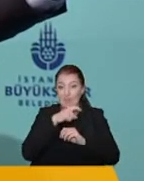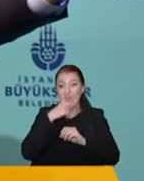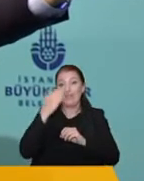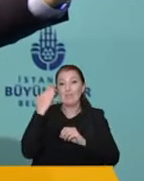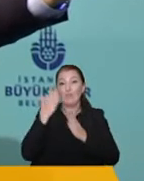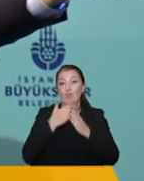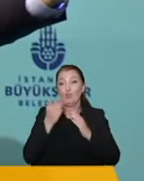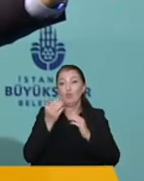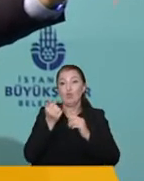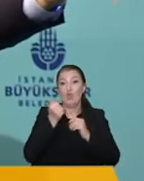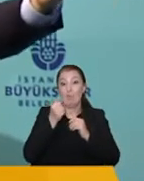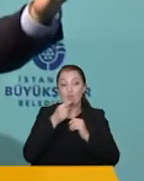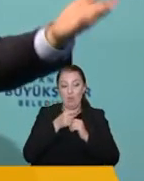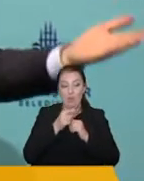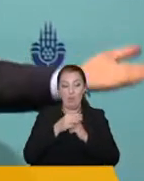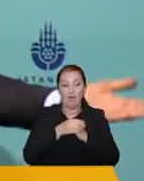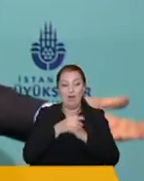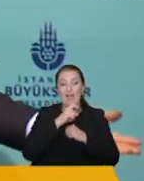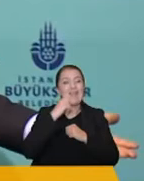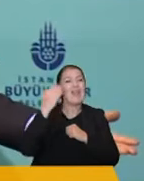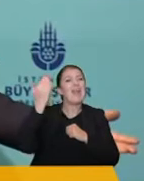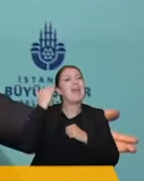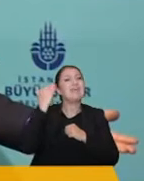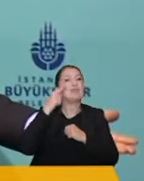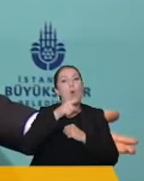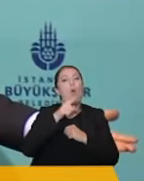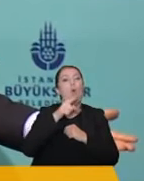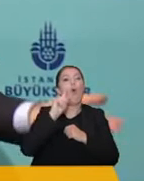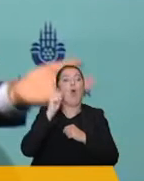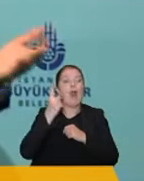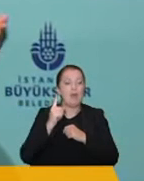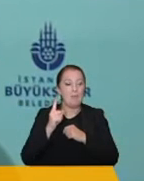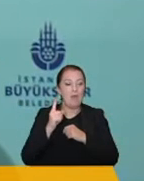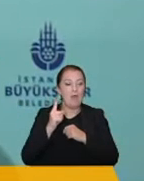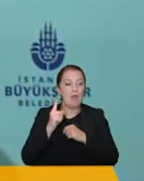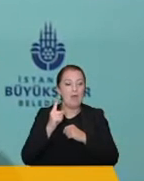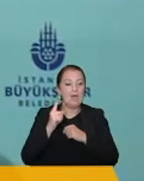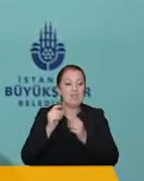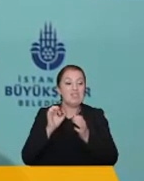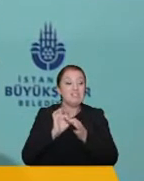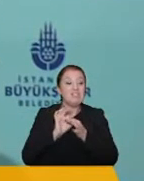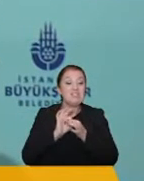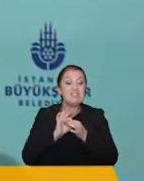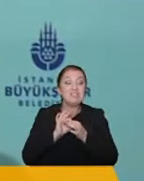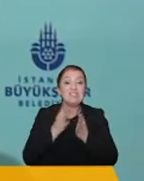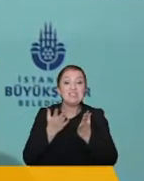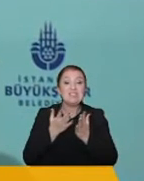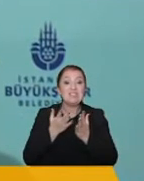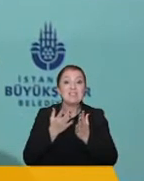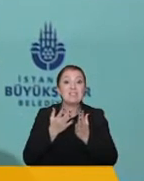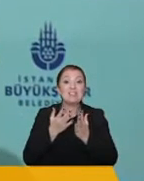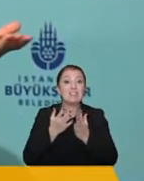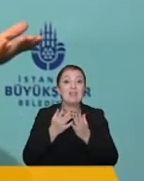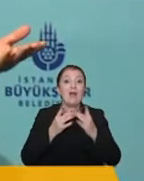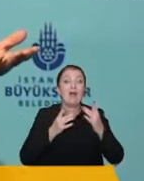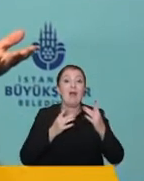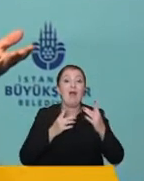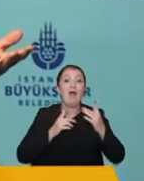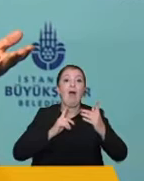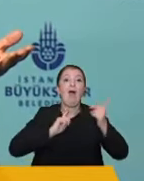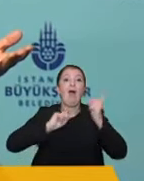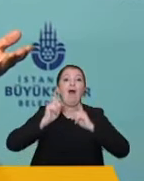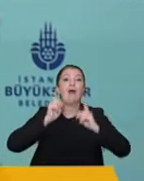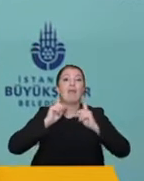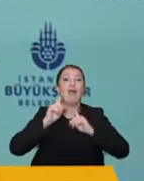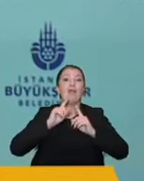bir şey söylemiyorum arkadaşlar. Geçmiş dönemdeki yönetimin nasıl adalet dağıttığına örnek vermeye